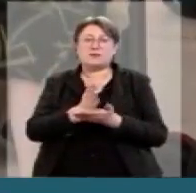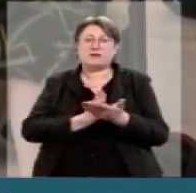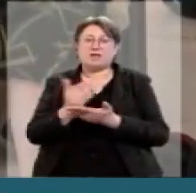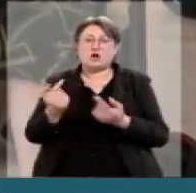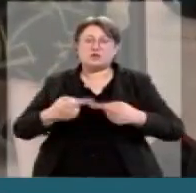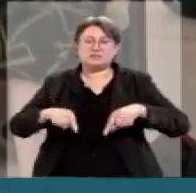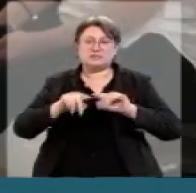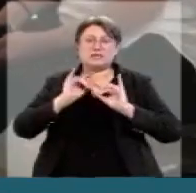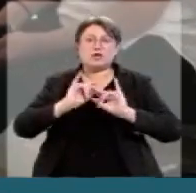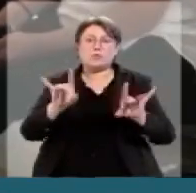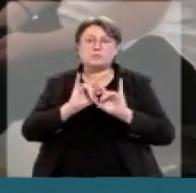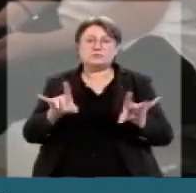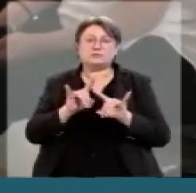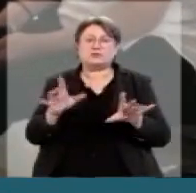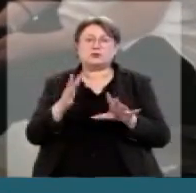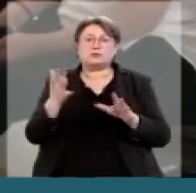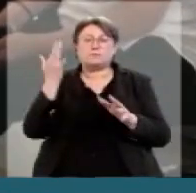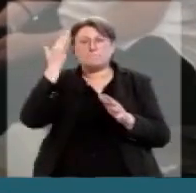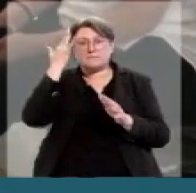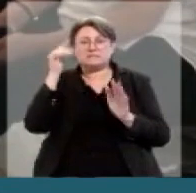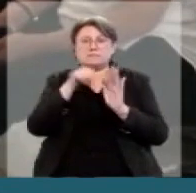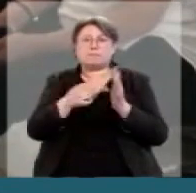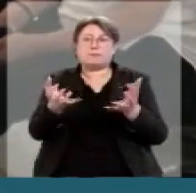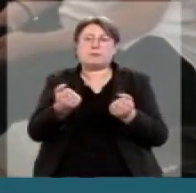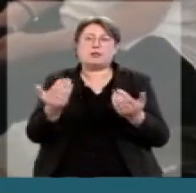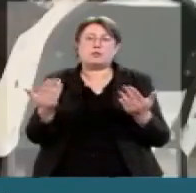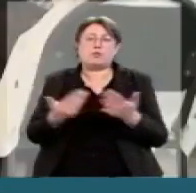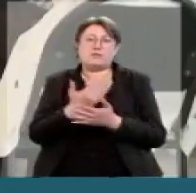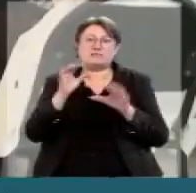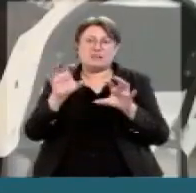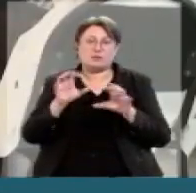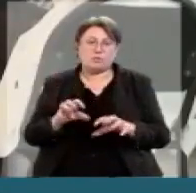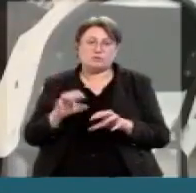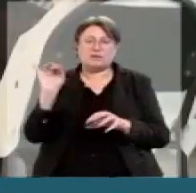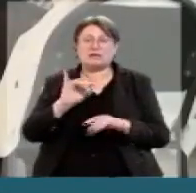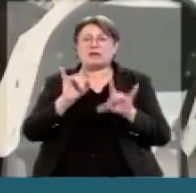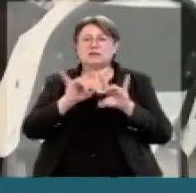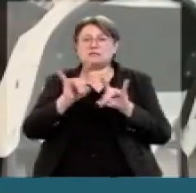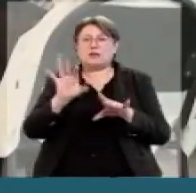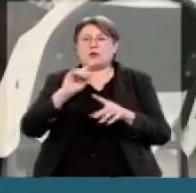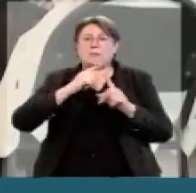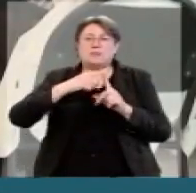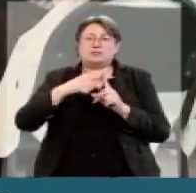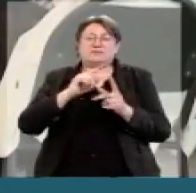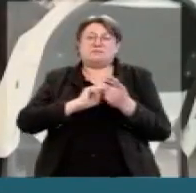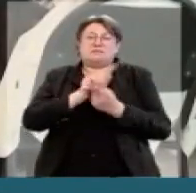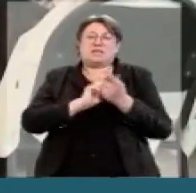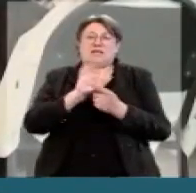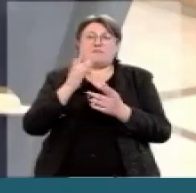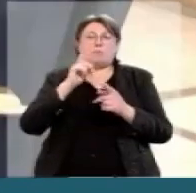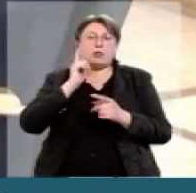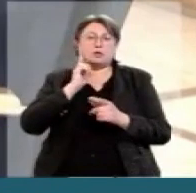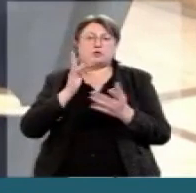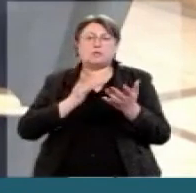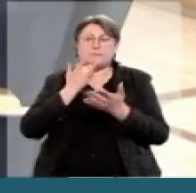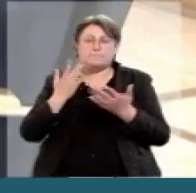қозғап, қабылданып жатқан жаңа заңдардың мәнін түсіндірді. Олардың арасында масс-медиа, онлайн-петиция заң жобалары бар. Сонымен қатар жастар